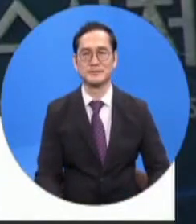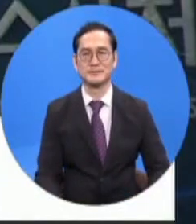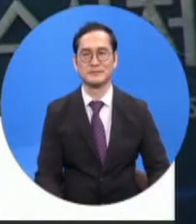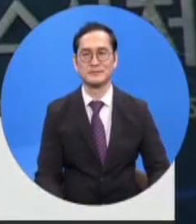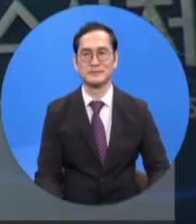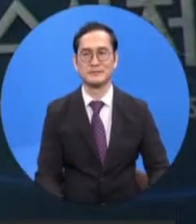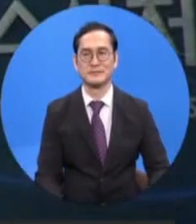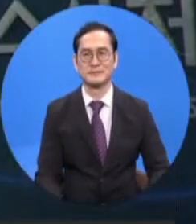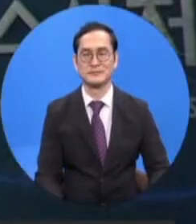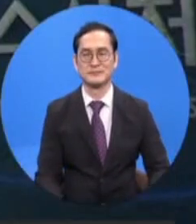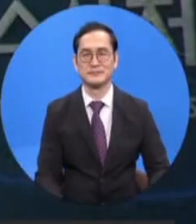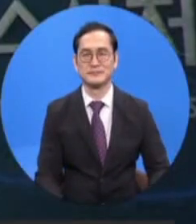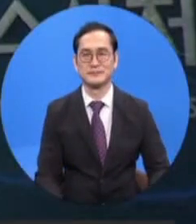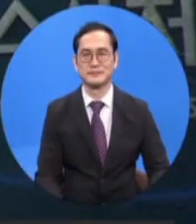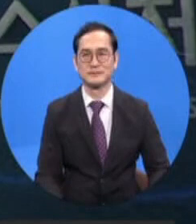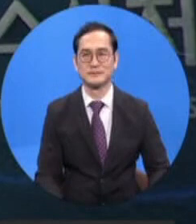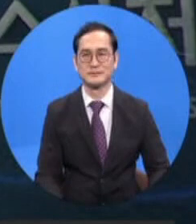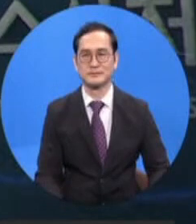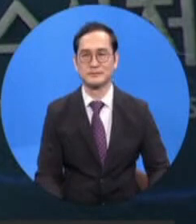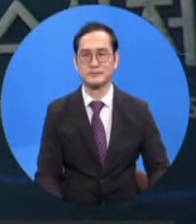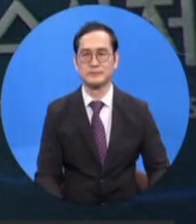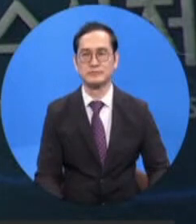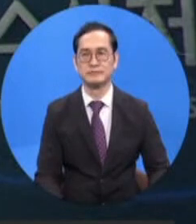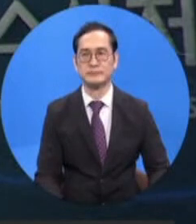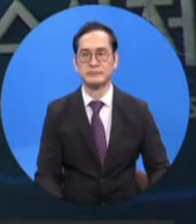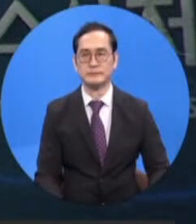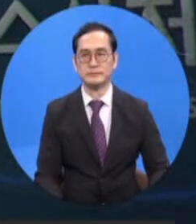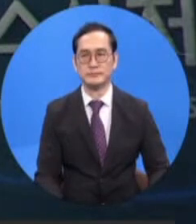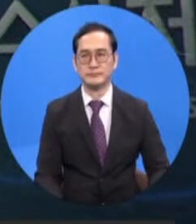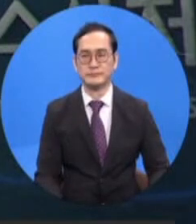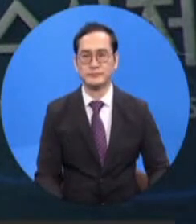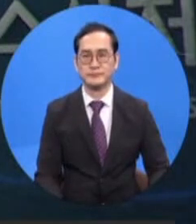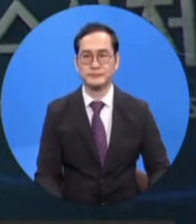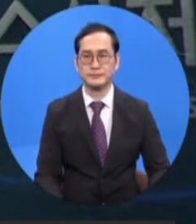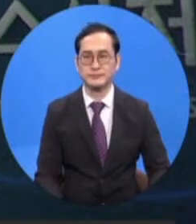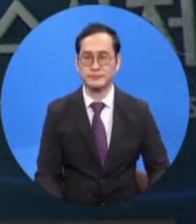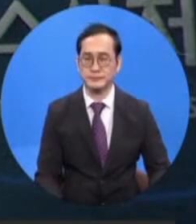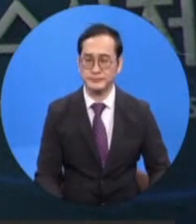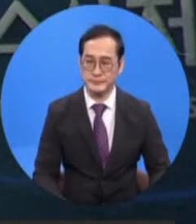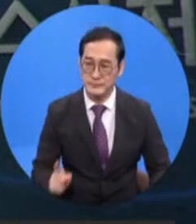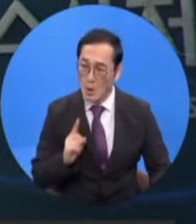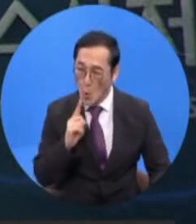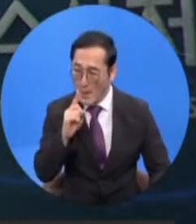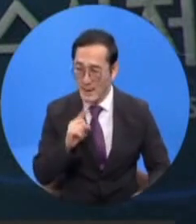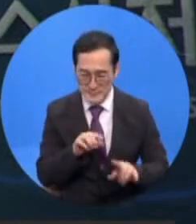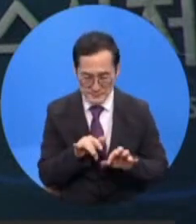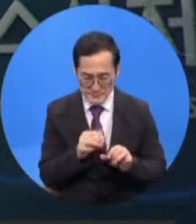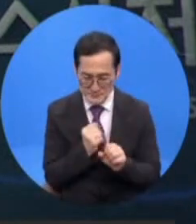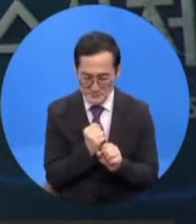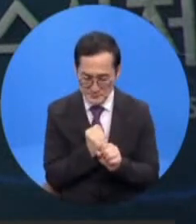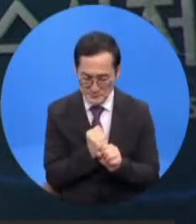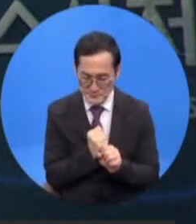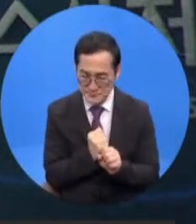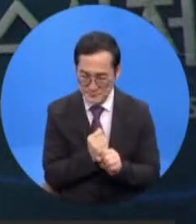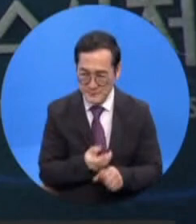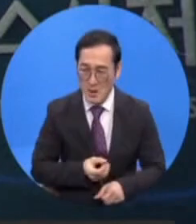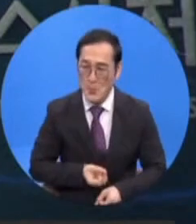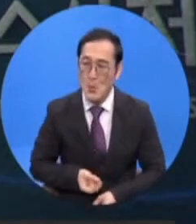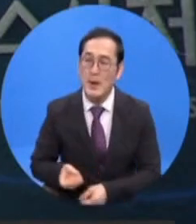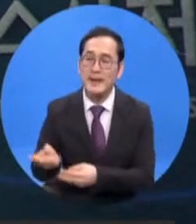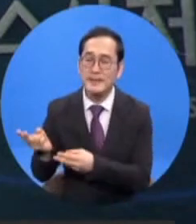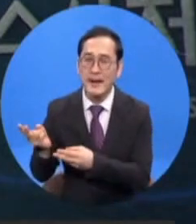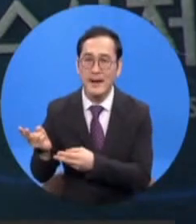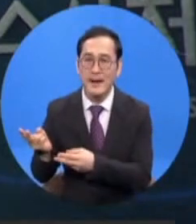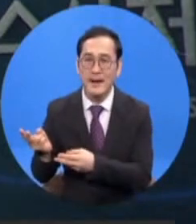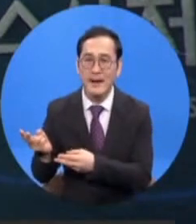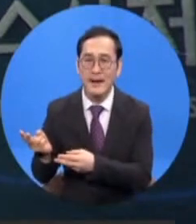여기에 이런 얘기도 있습니다 그러니까 우리가 고발장 을 작성해서 보내겠다 이렇게 말한 내용도 녹취록이